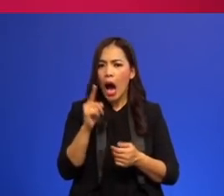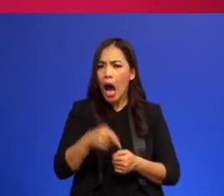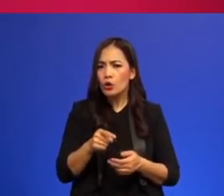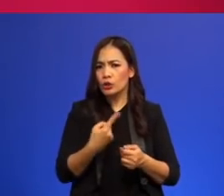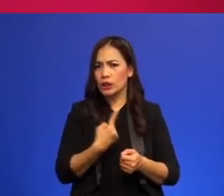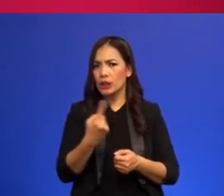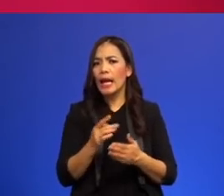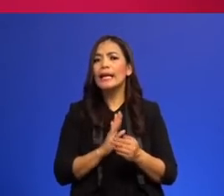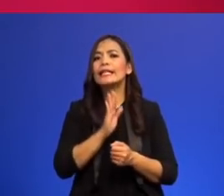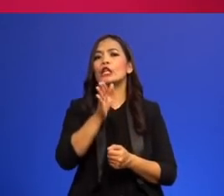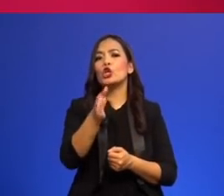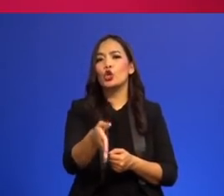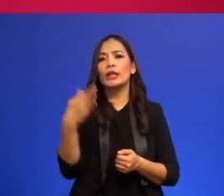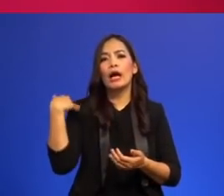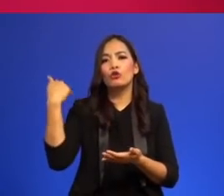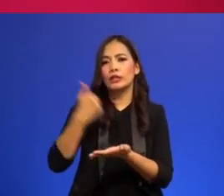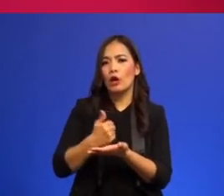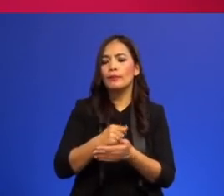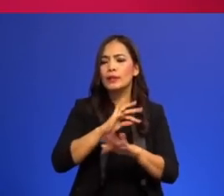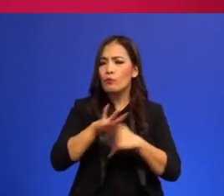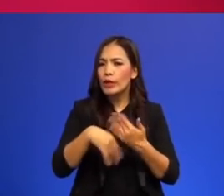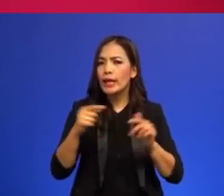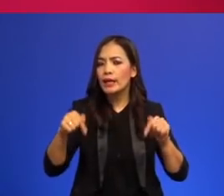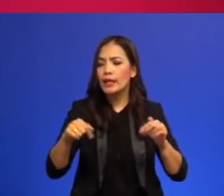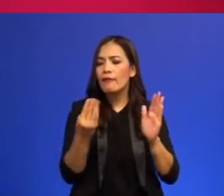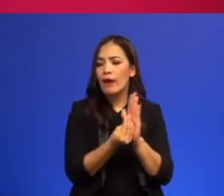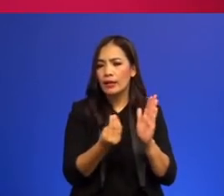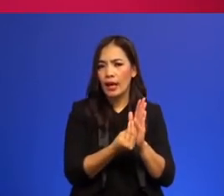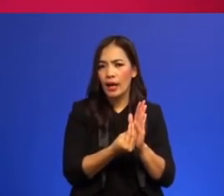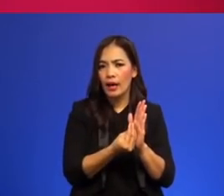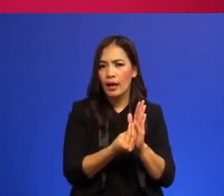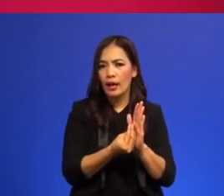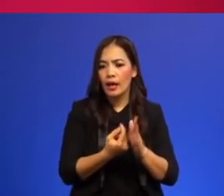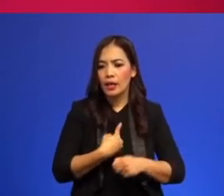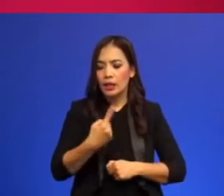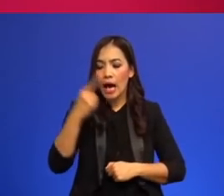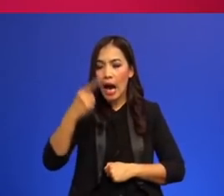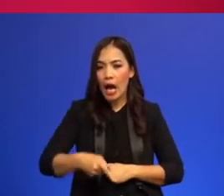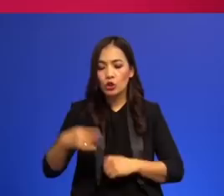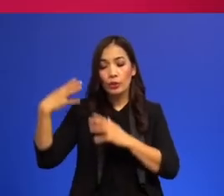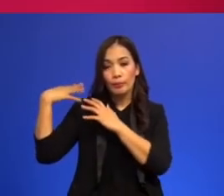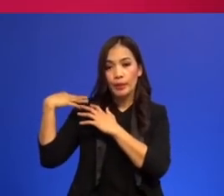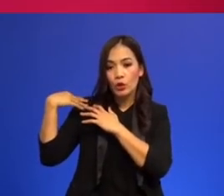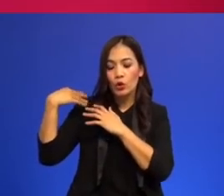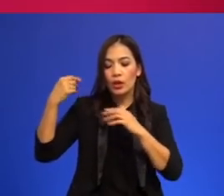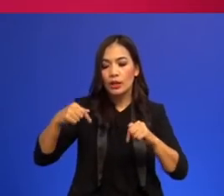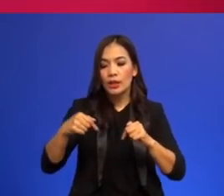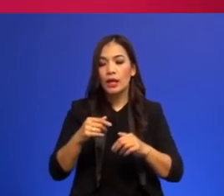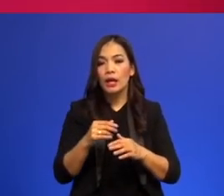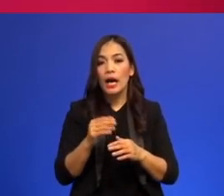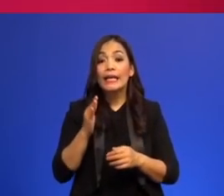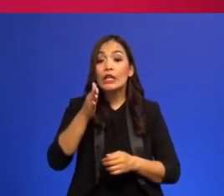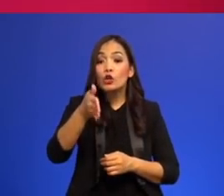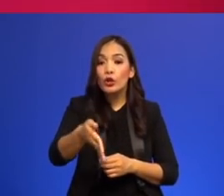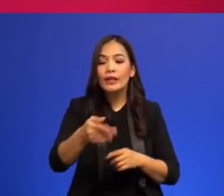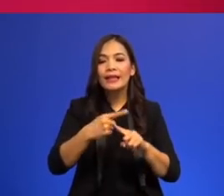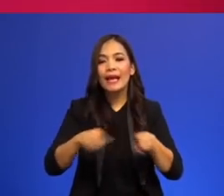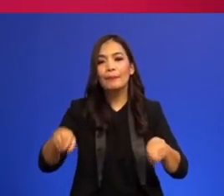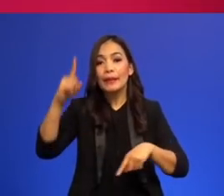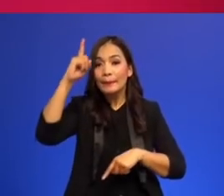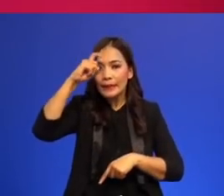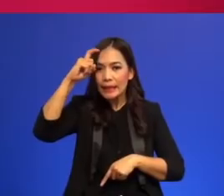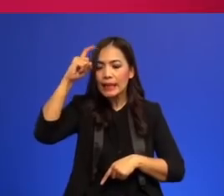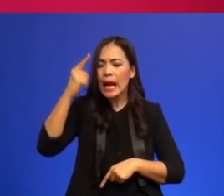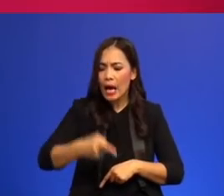amin. Ini fakta semua, fakta. Kita harus berani pikul, ikut mikul, tetapi harus